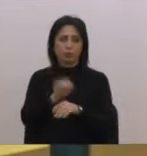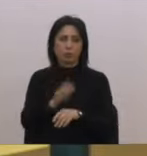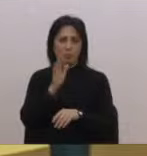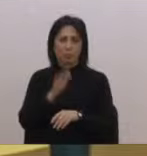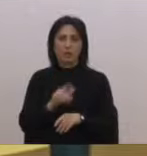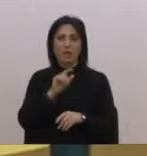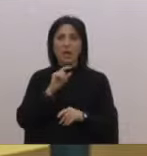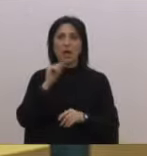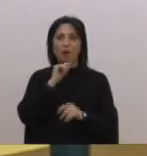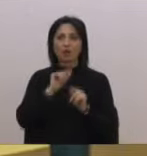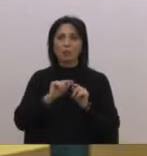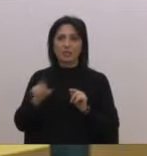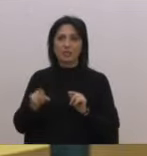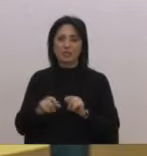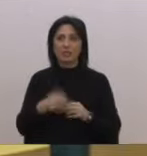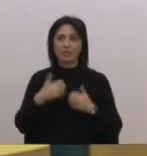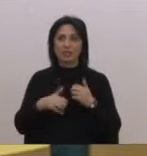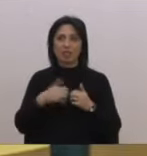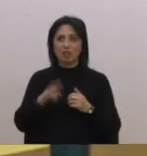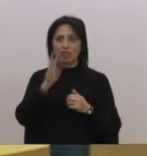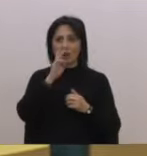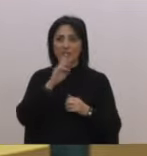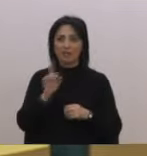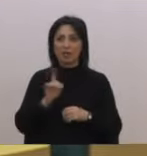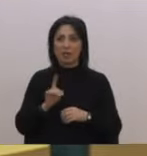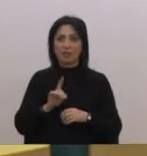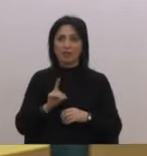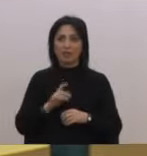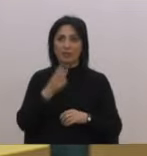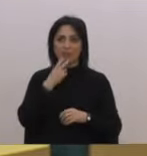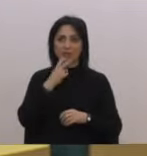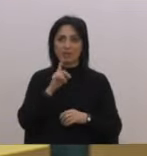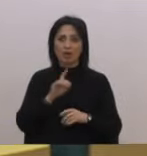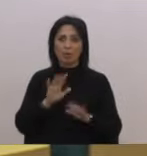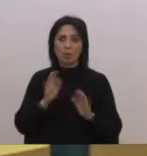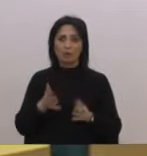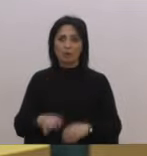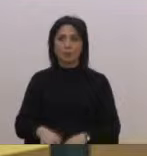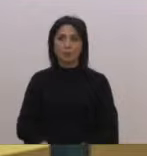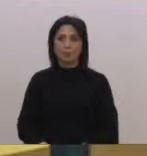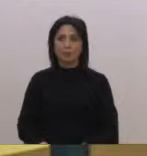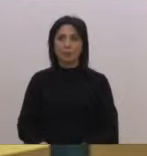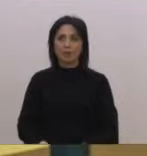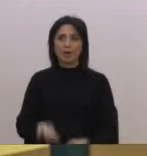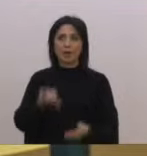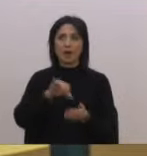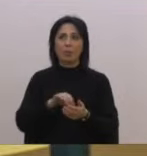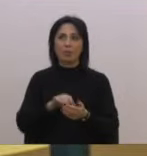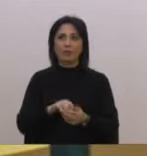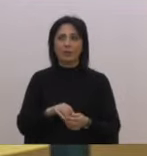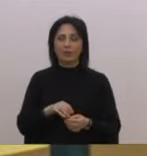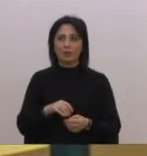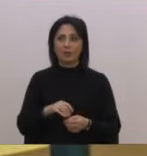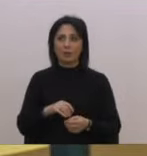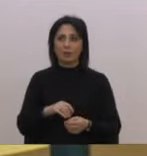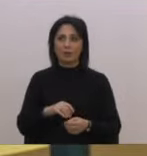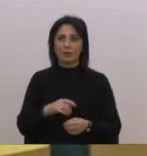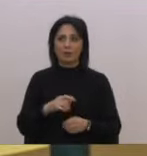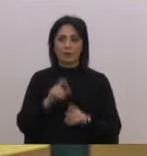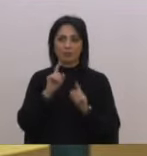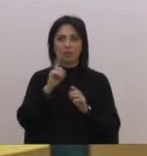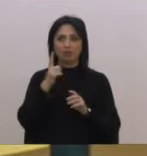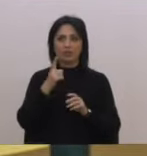da. Sașul alo, helpasia, ragaț, sasaților, ragaț, mohta. Cam uite, da, ertio, ritoricul și